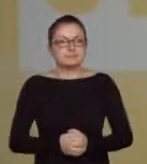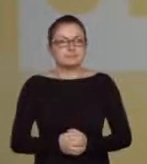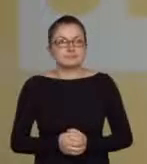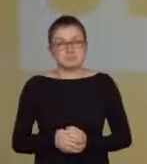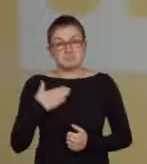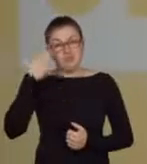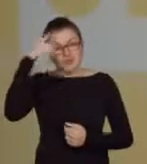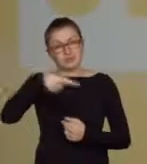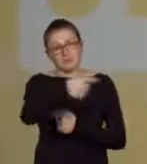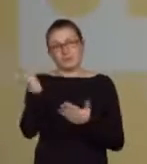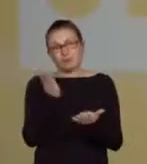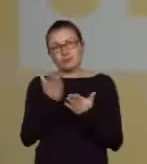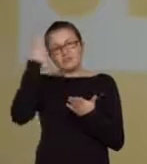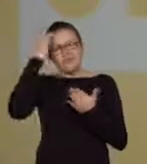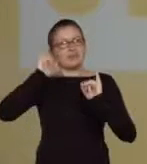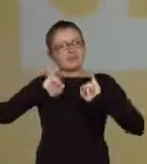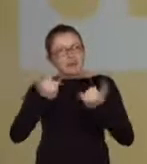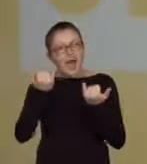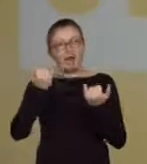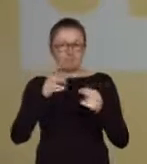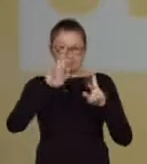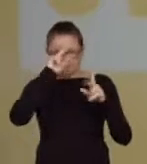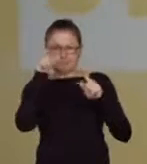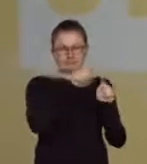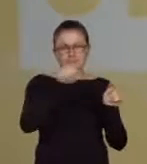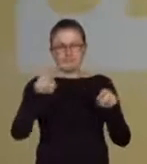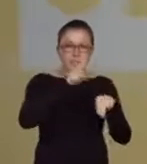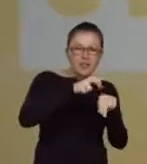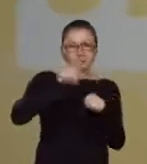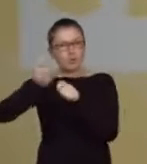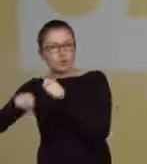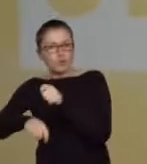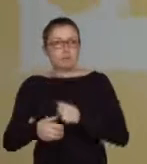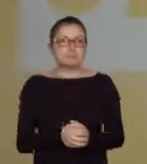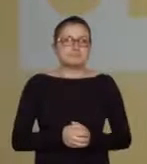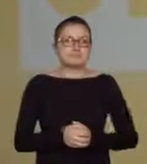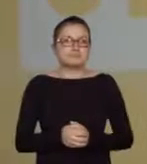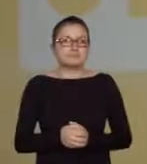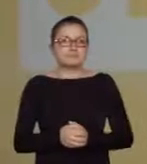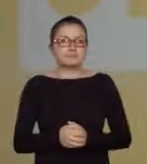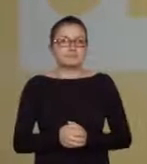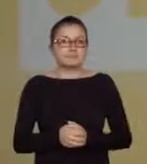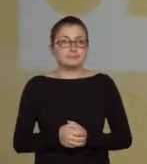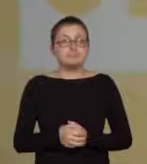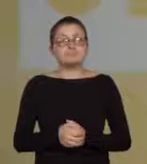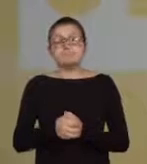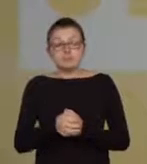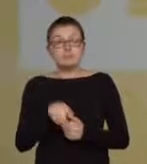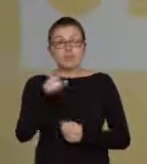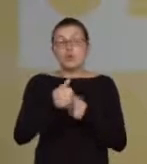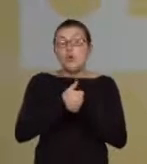jaki sposób należy odróżnić próbę badawczą od próby kontrolnej. Krótko mówiąc, próba badawcza to po prostu